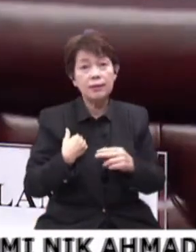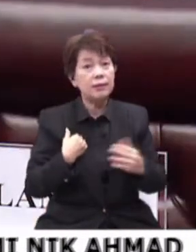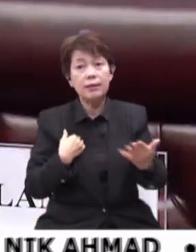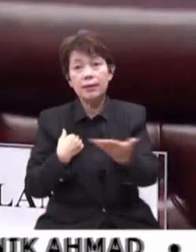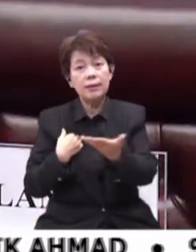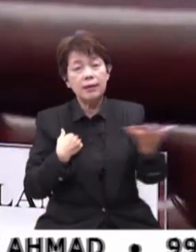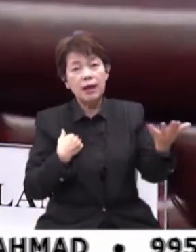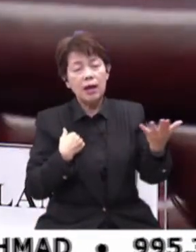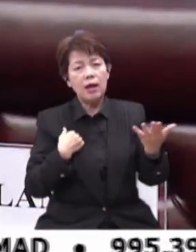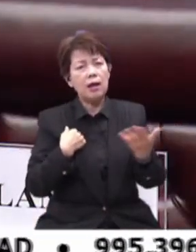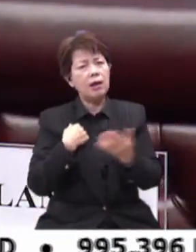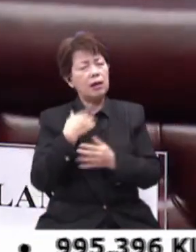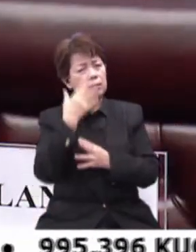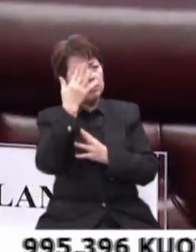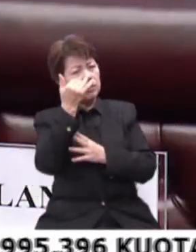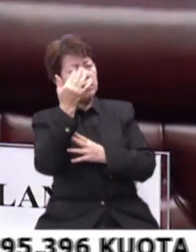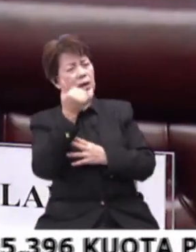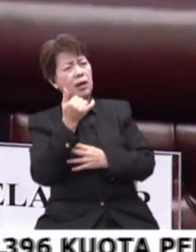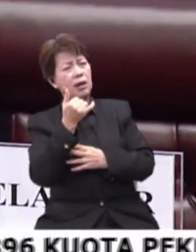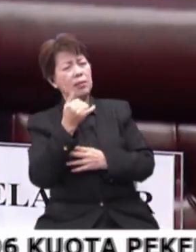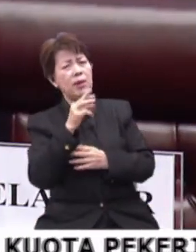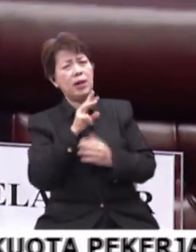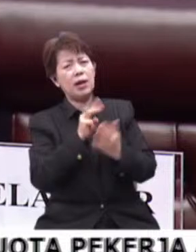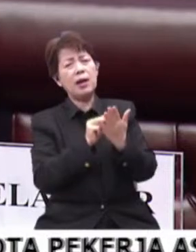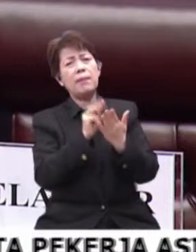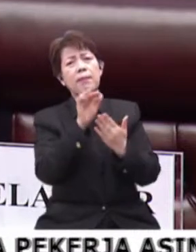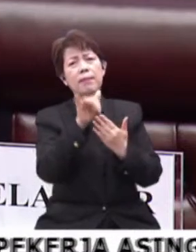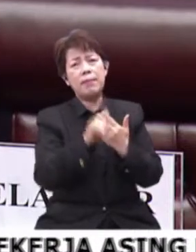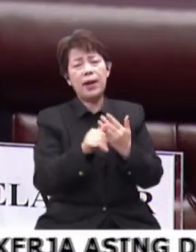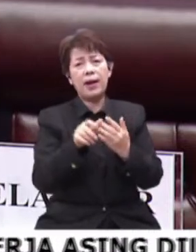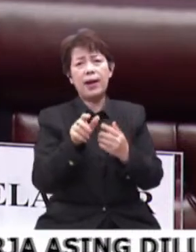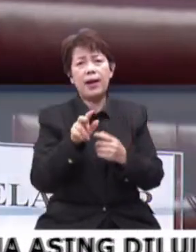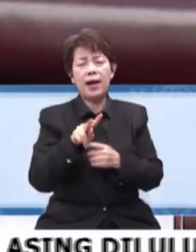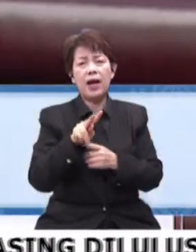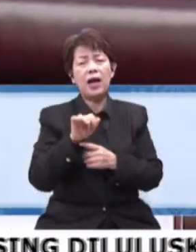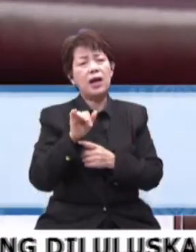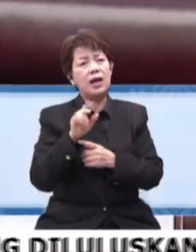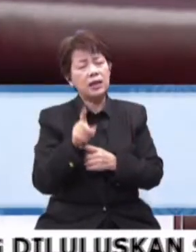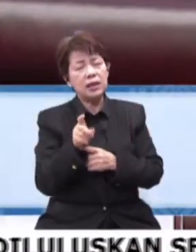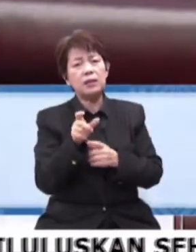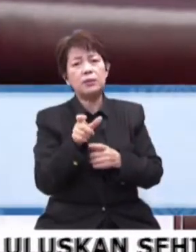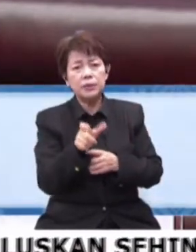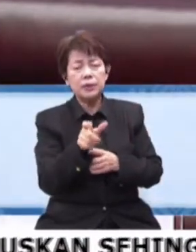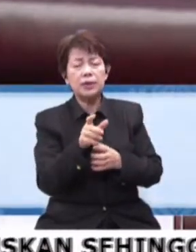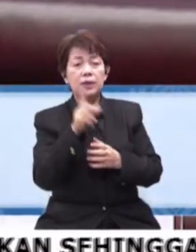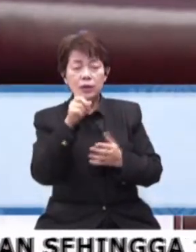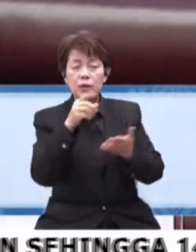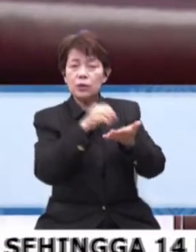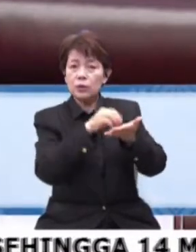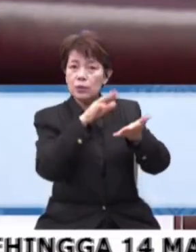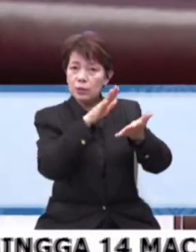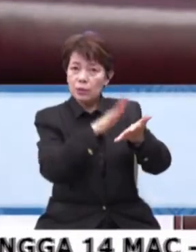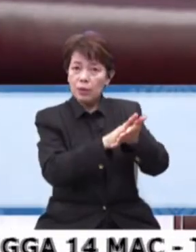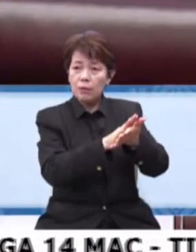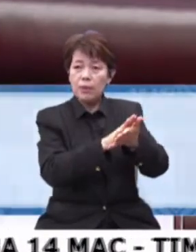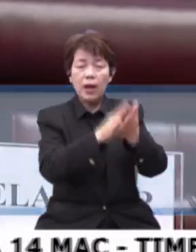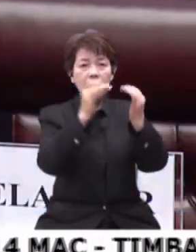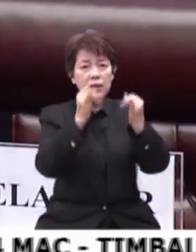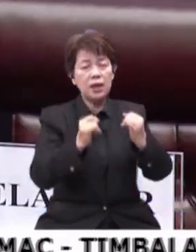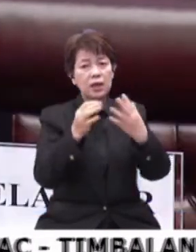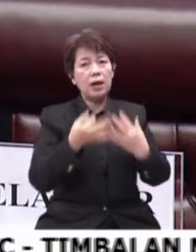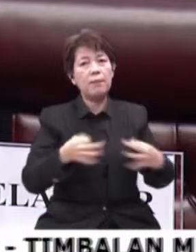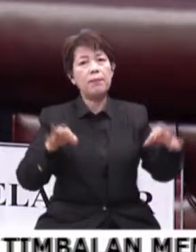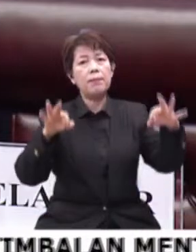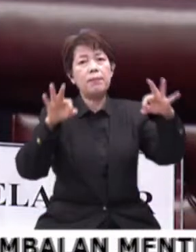Mengapakah pengantian semula tidak lagi ditawarkan sedangkan merupakan satu dokumen pengenalan diri yang sangat penting